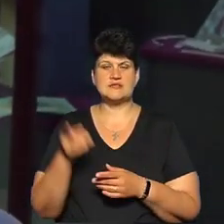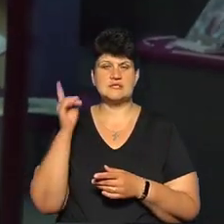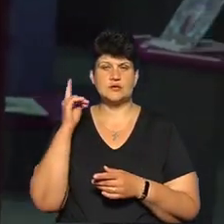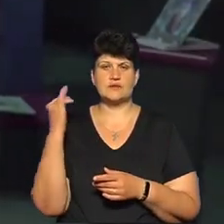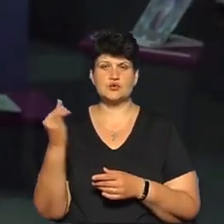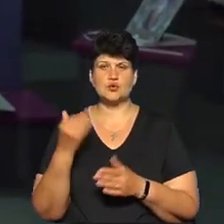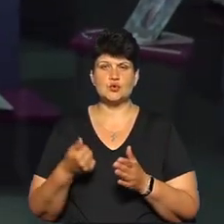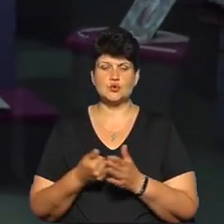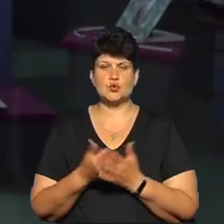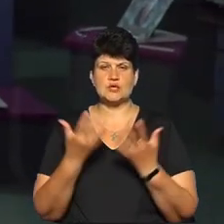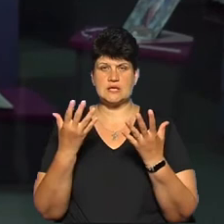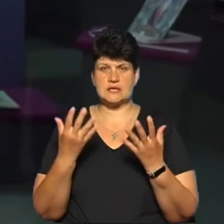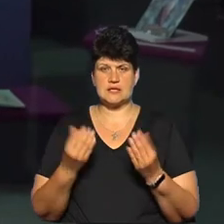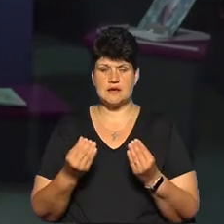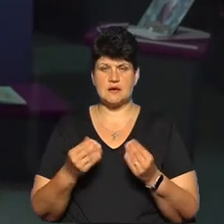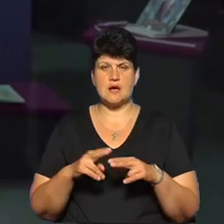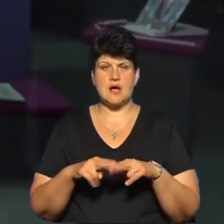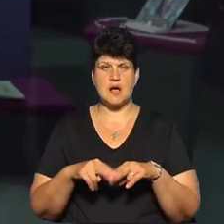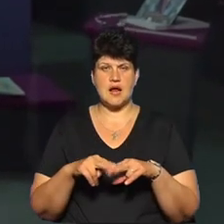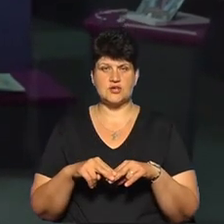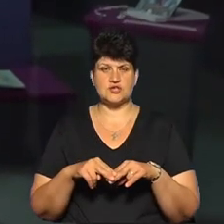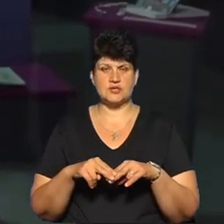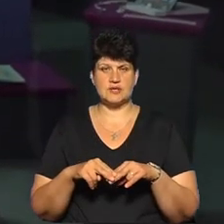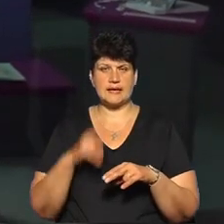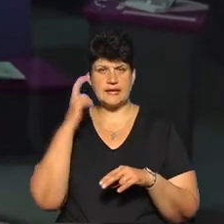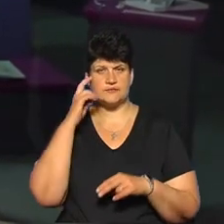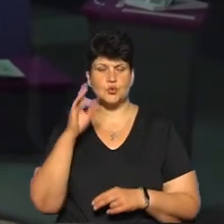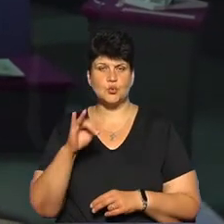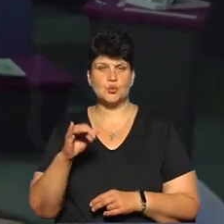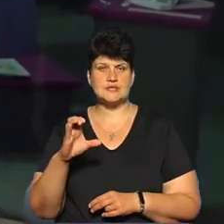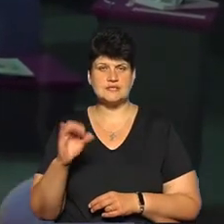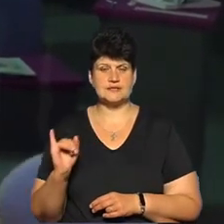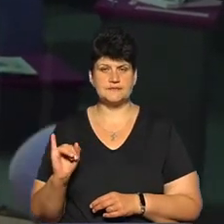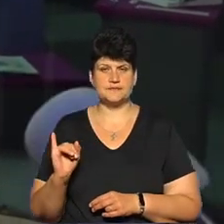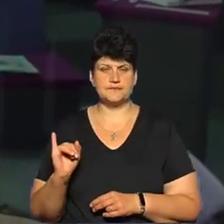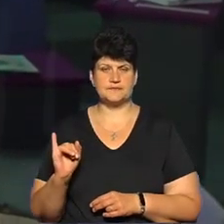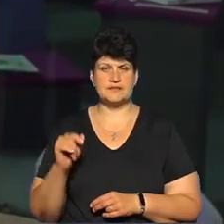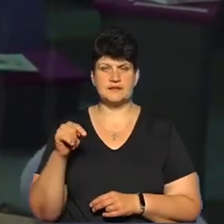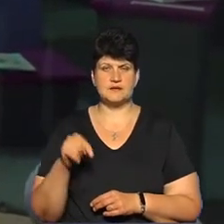Дня хрещення Київської Русі в